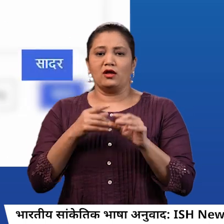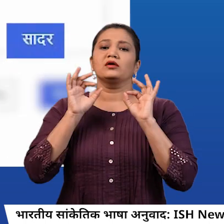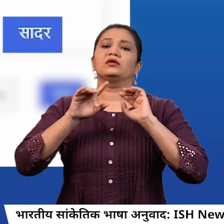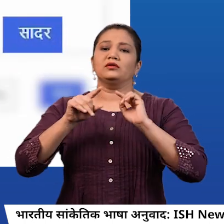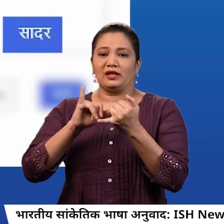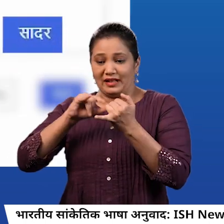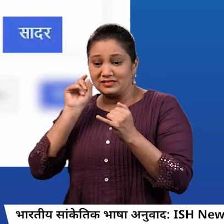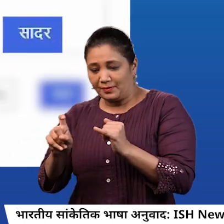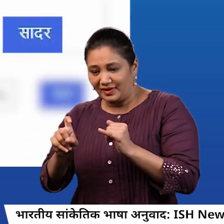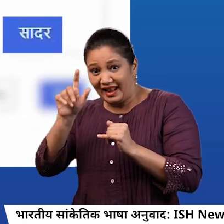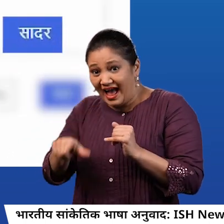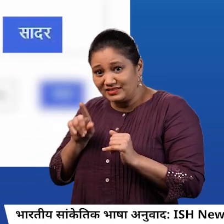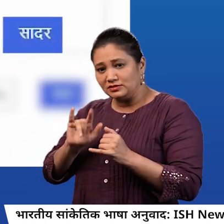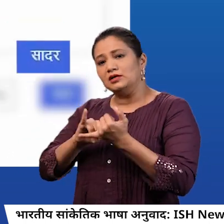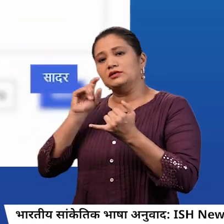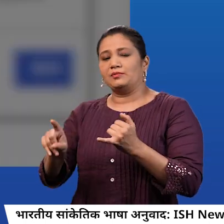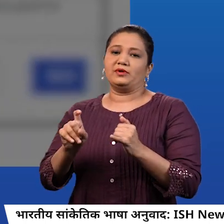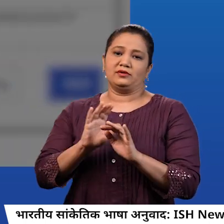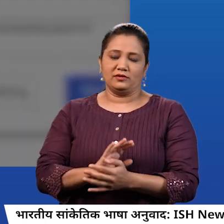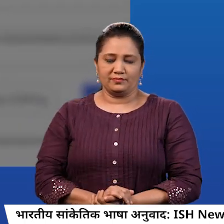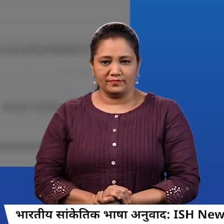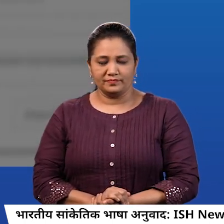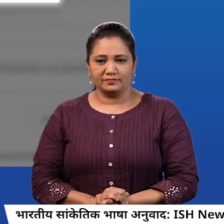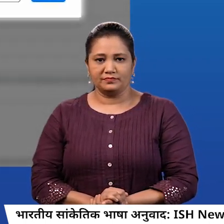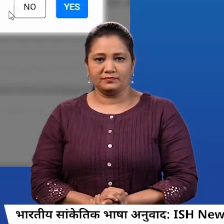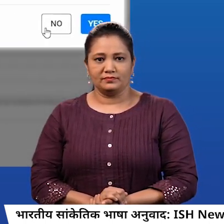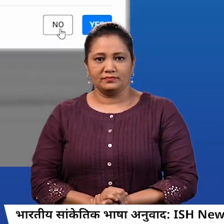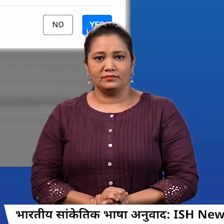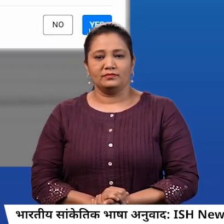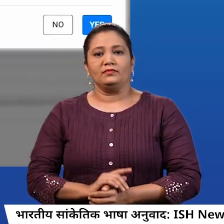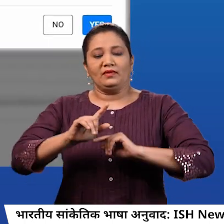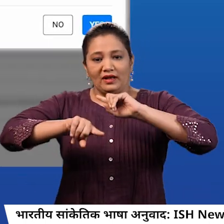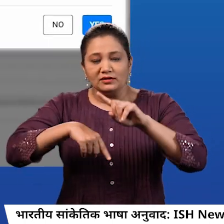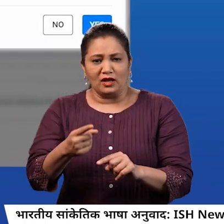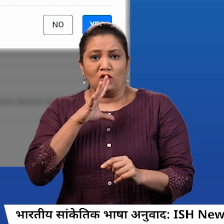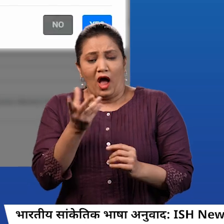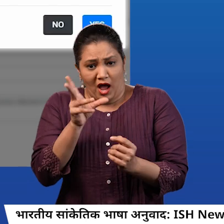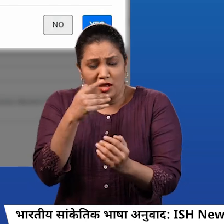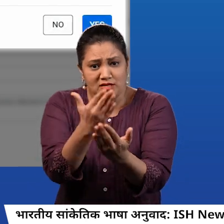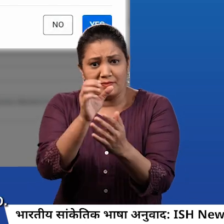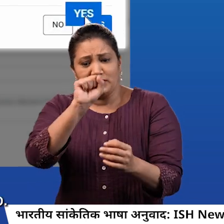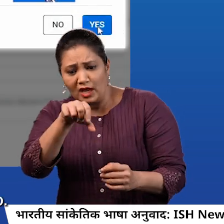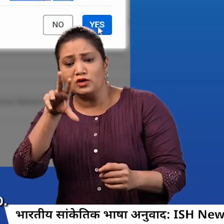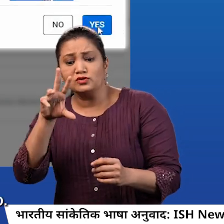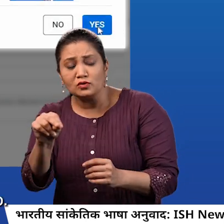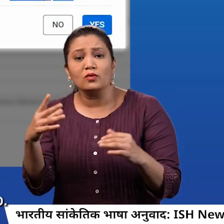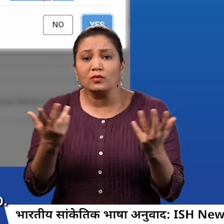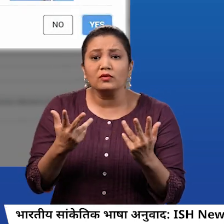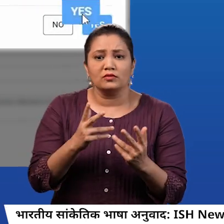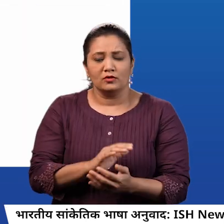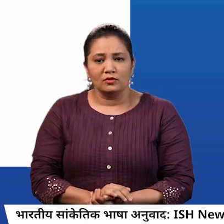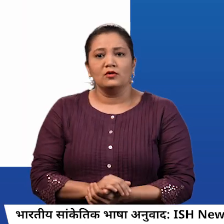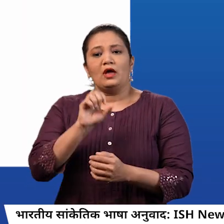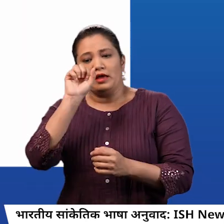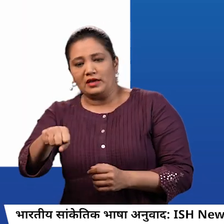असलेलं सादर म्हणजे सबमिट हे बटन दाबायचं आहे आणि याची खातरजमा करण्यासाठी पुन्हा समोर आलेल्या पर्यायांमधनं होय हे बटन दाबायचं